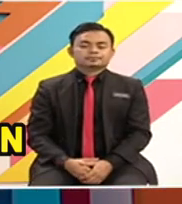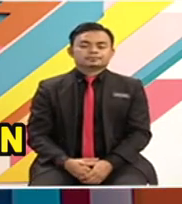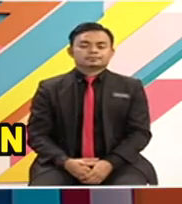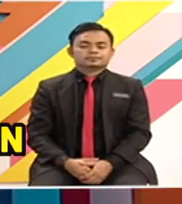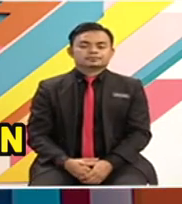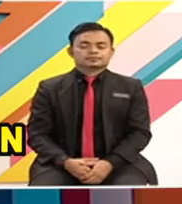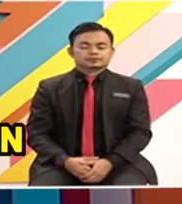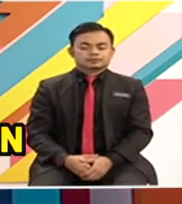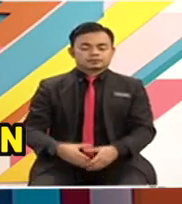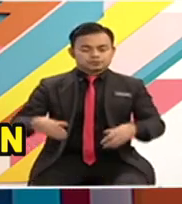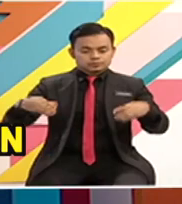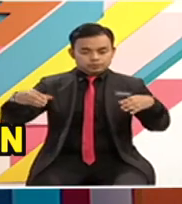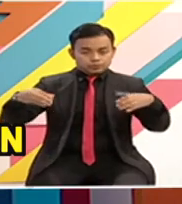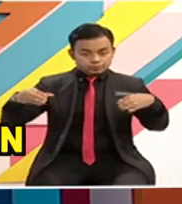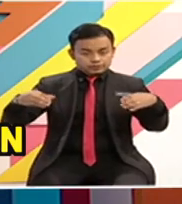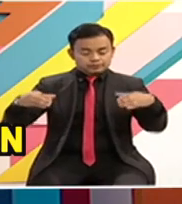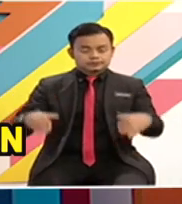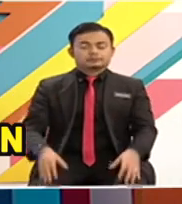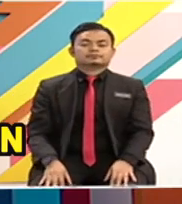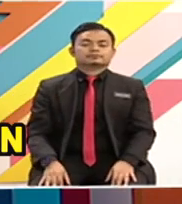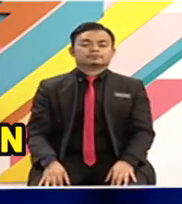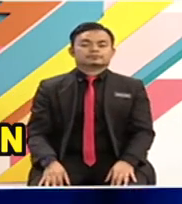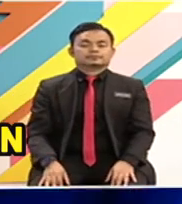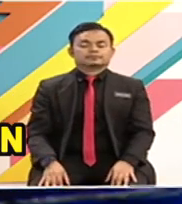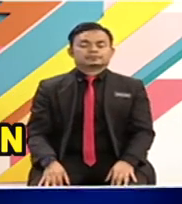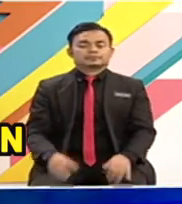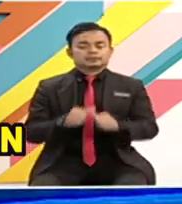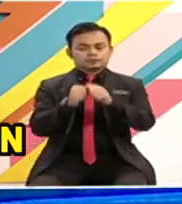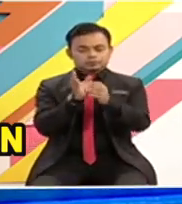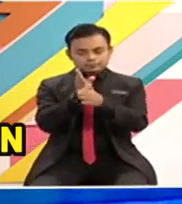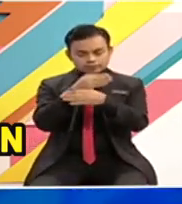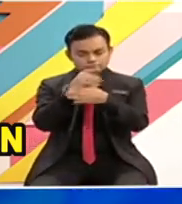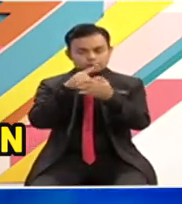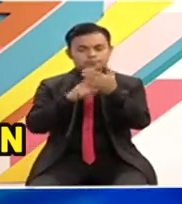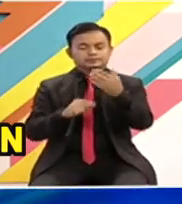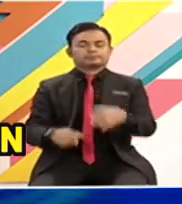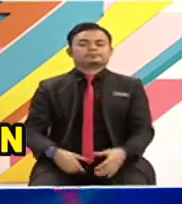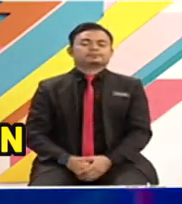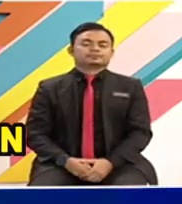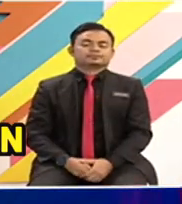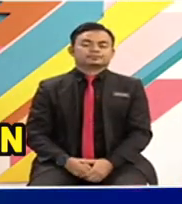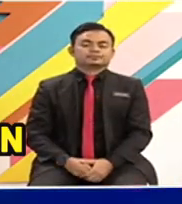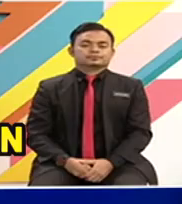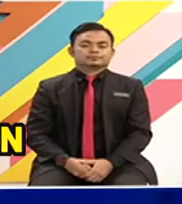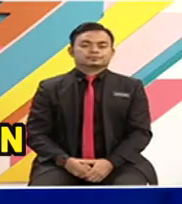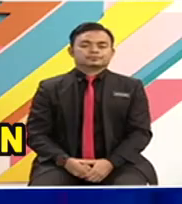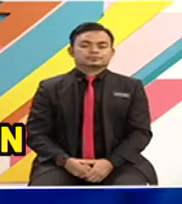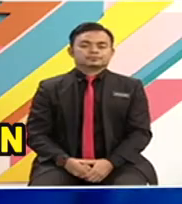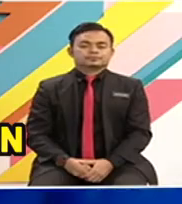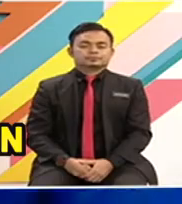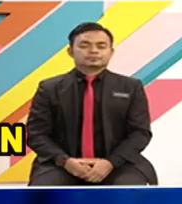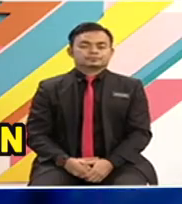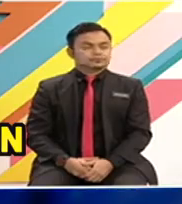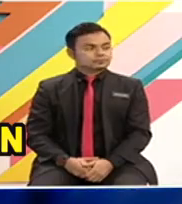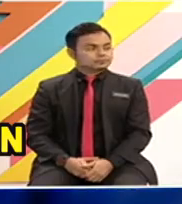goyangkan macekke goyang bentuk bulatan oke oke gue percaya Gowa